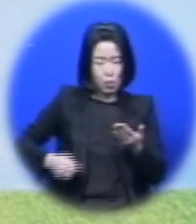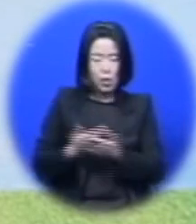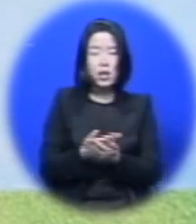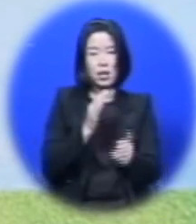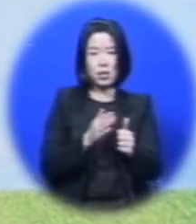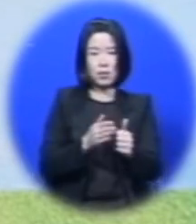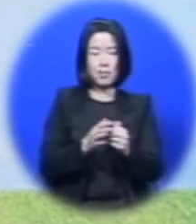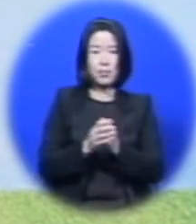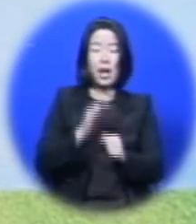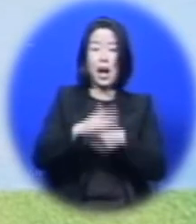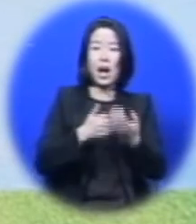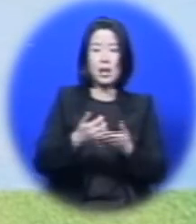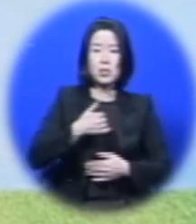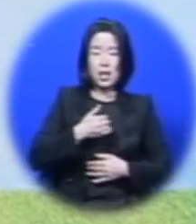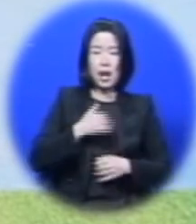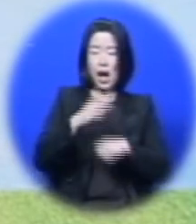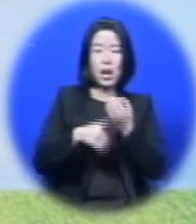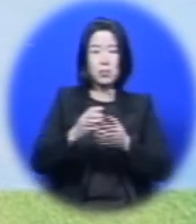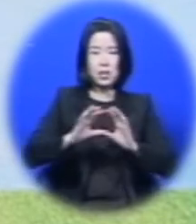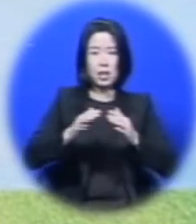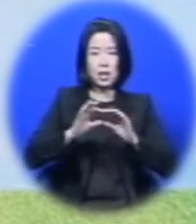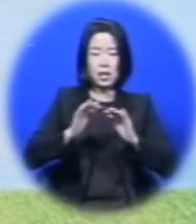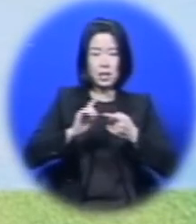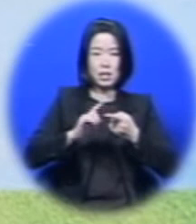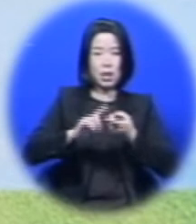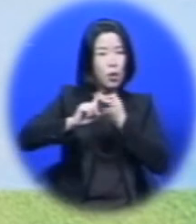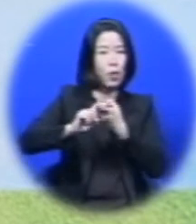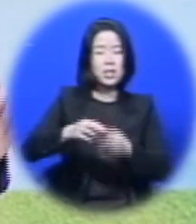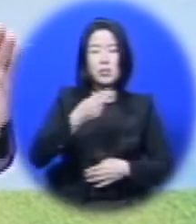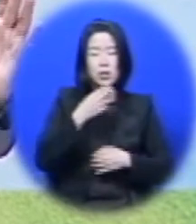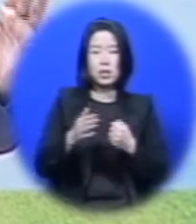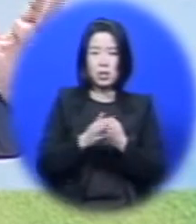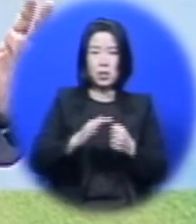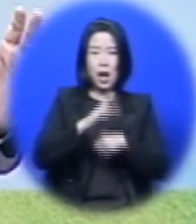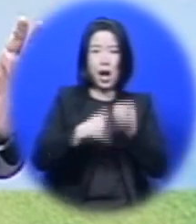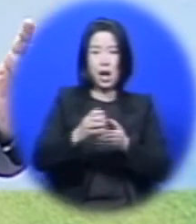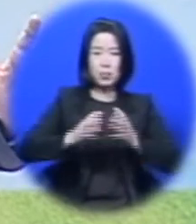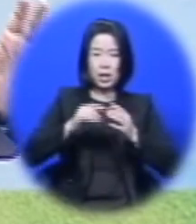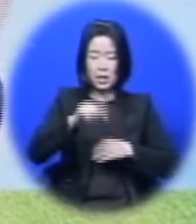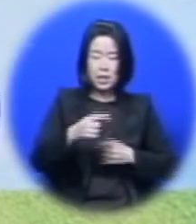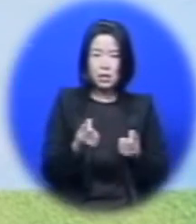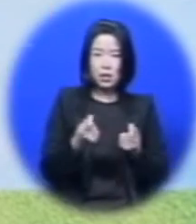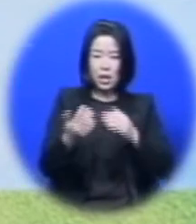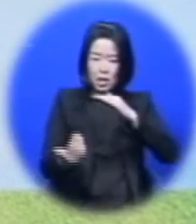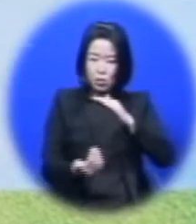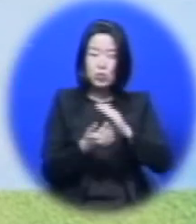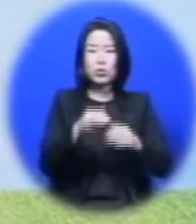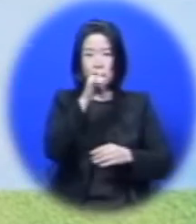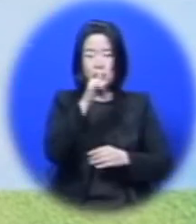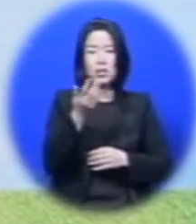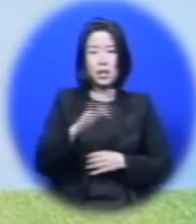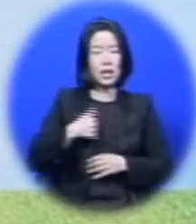회개하십시오. 하나님, 제가 하나님의 나라에 대해서 관심이 없었기에 하나님의 나라가 이렇게 이루어지고 있는데도 나는 보지도